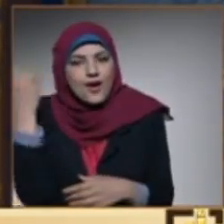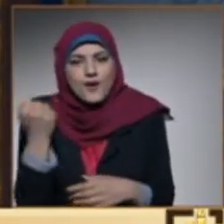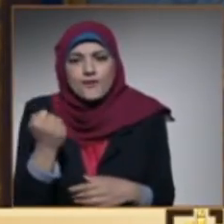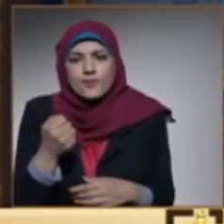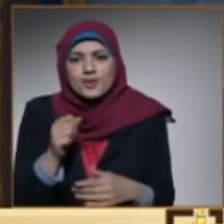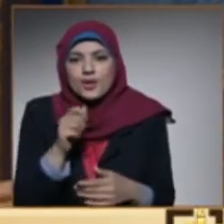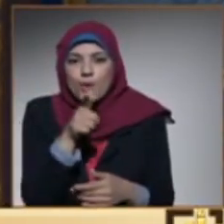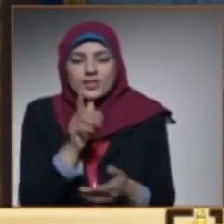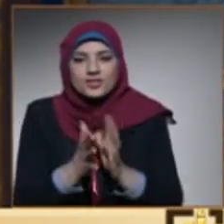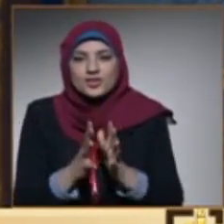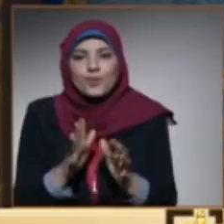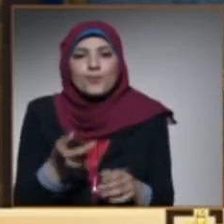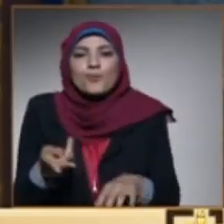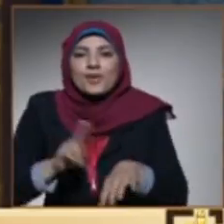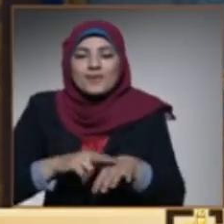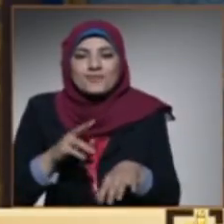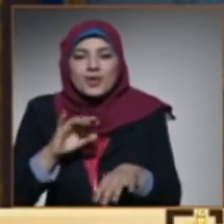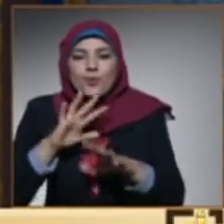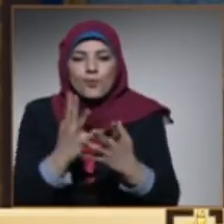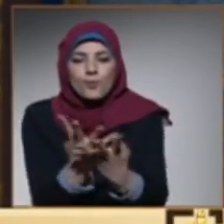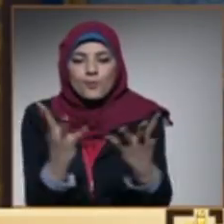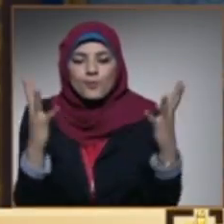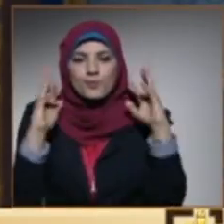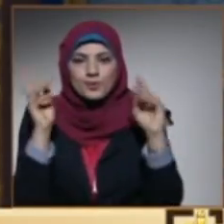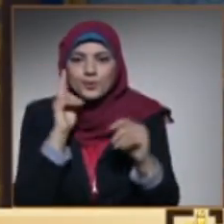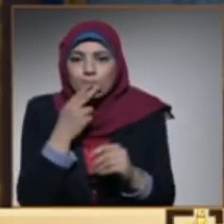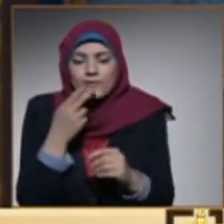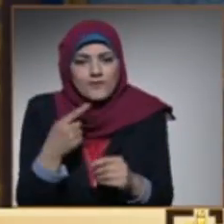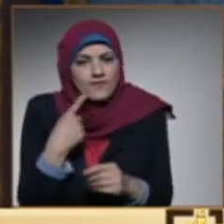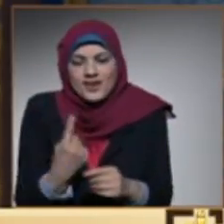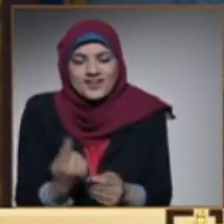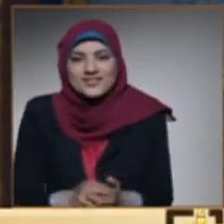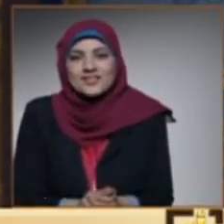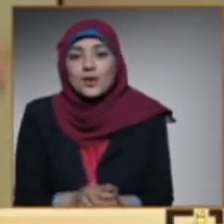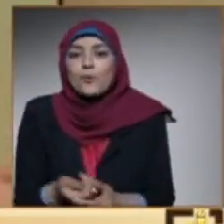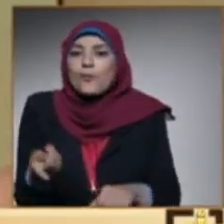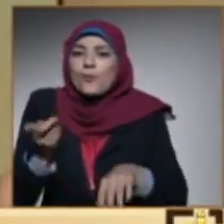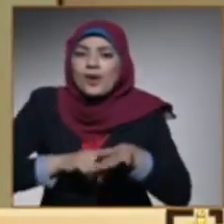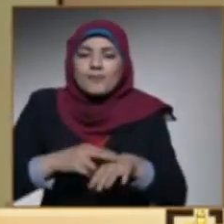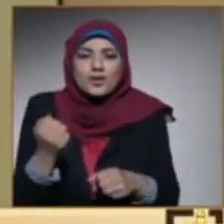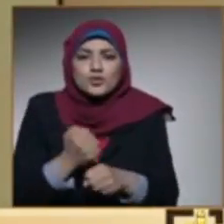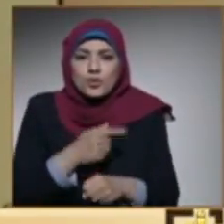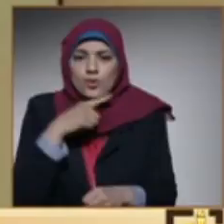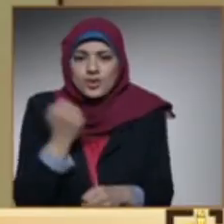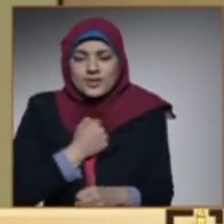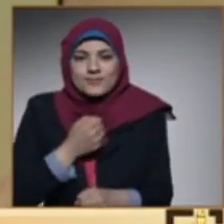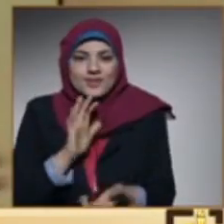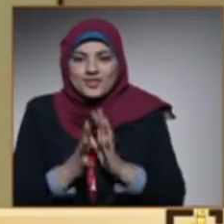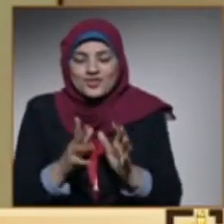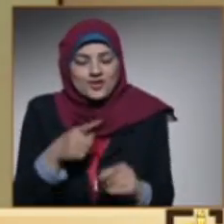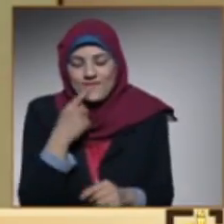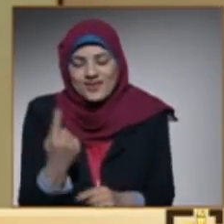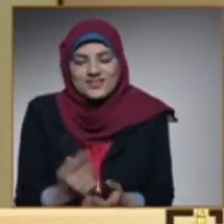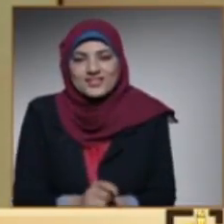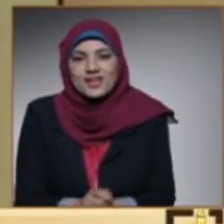انا كمان فعلا المحيط زي ما حضرتك قلتي، المحيط بتاعي كله سم، لاني انا الشغل بتاعي. هل بحكم هنا بقى علاقتك بعد كده بالمهندس